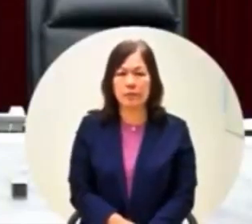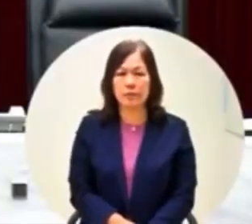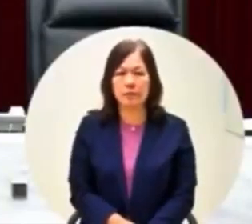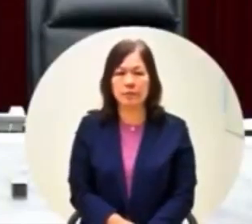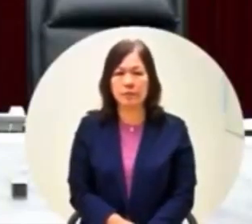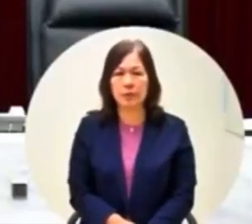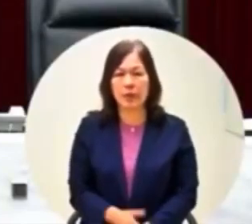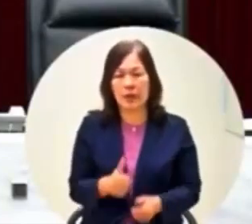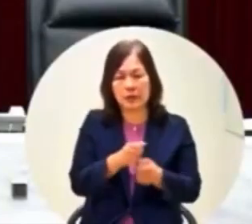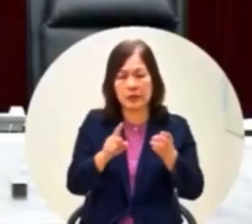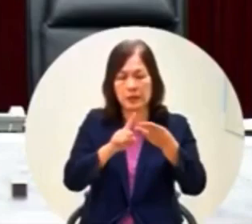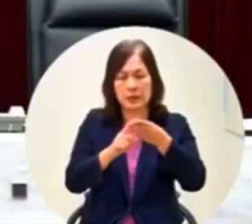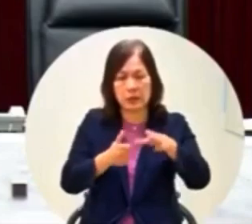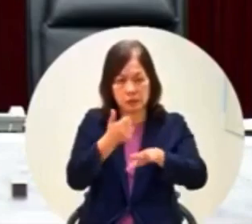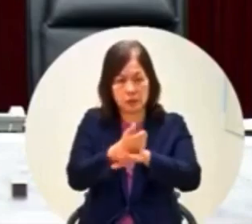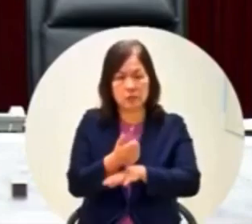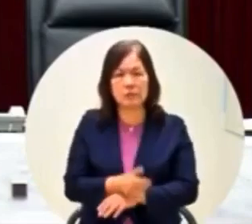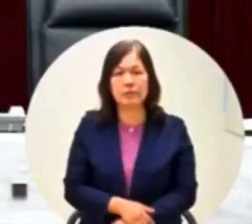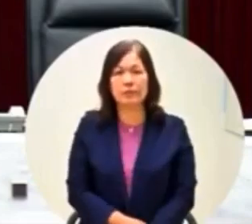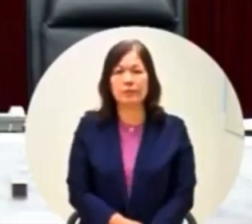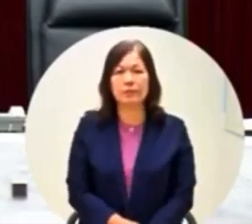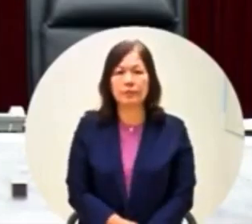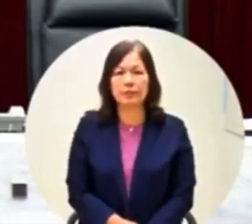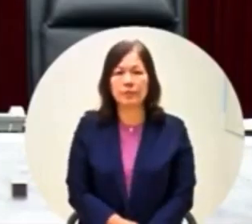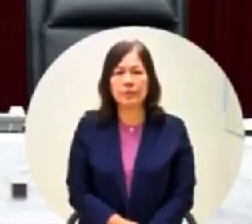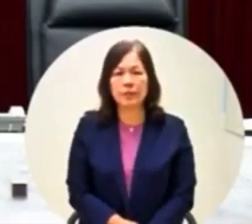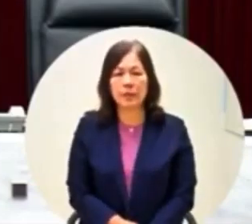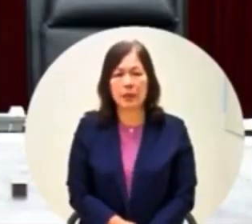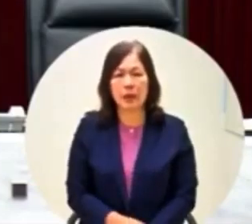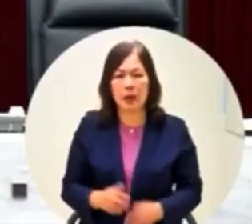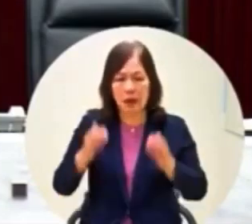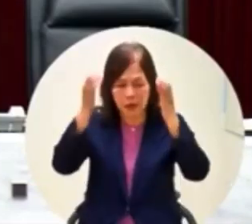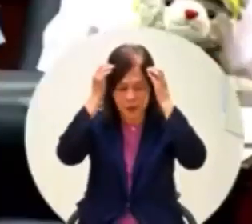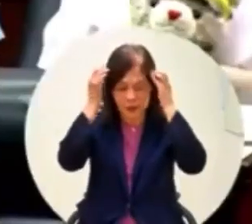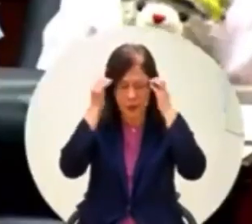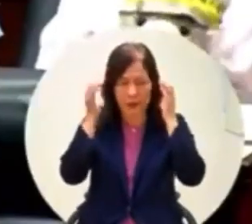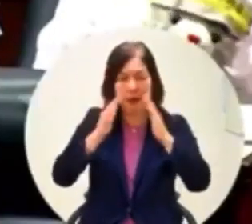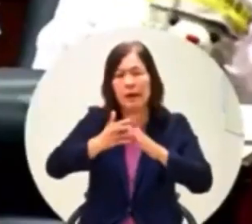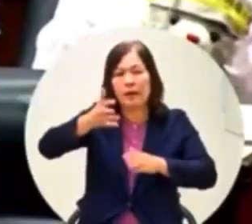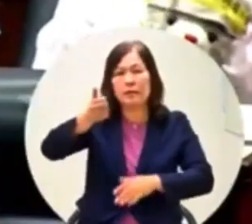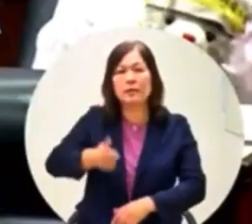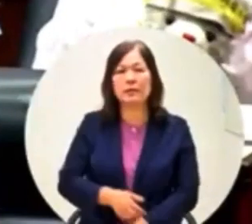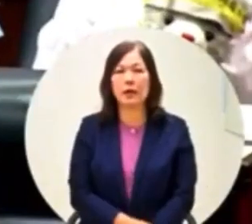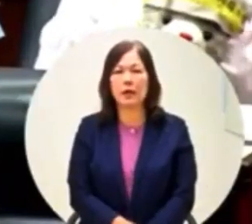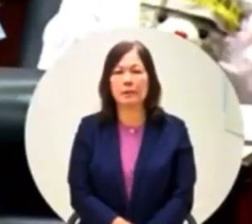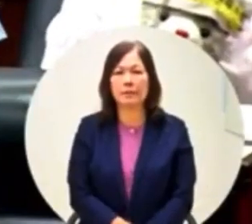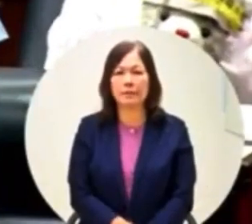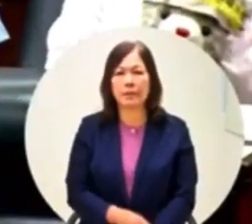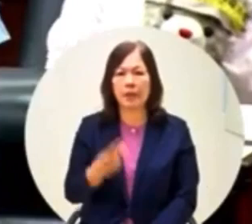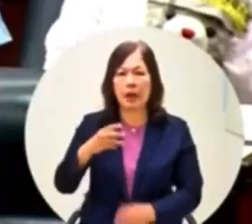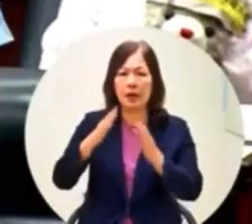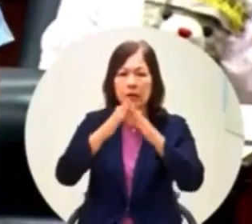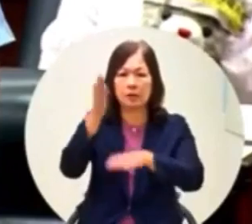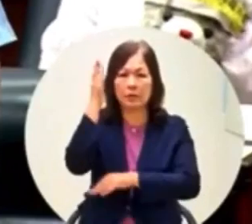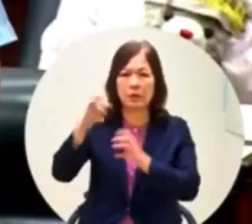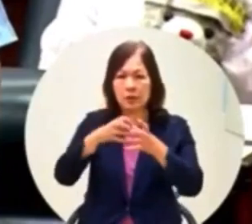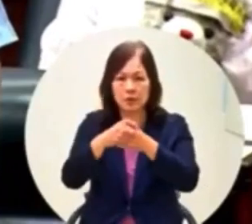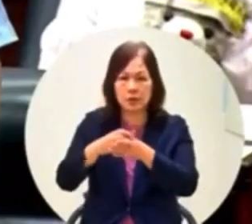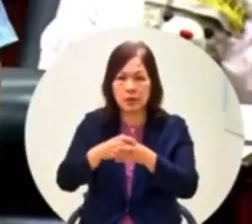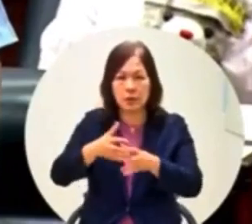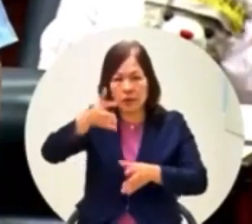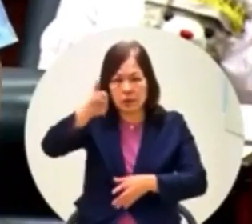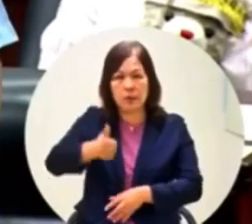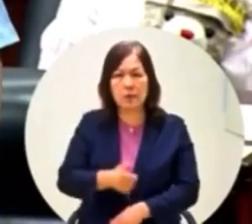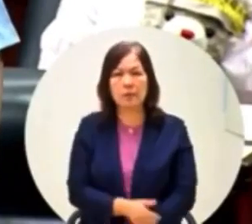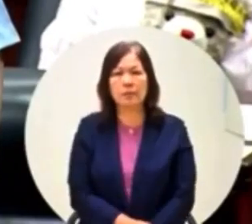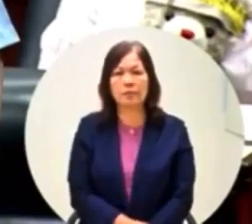谢谢大卫主席，韩市长以及市府团队所有的局处所长，以